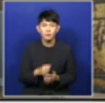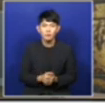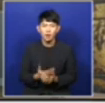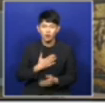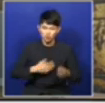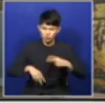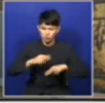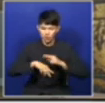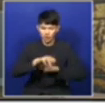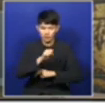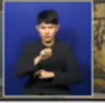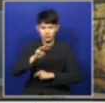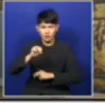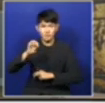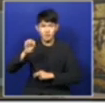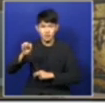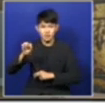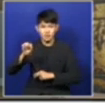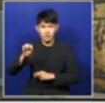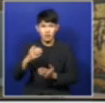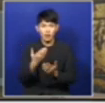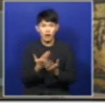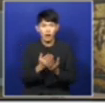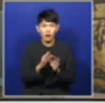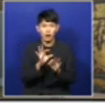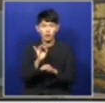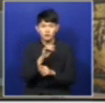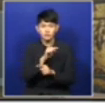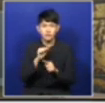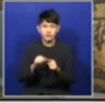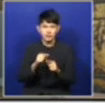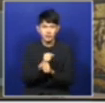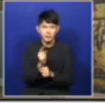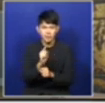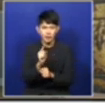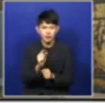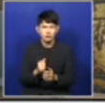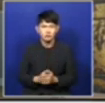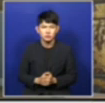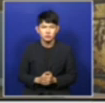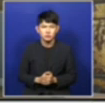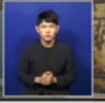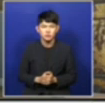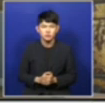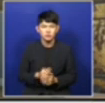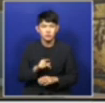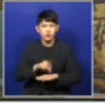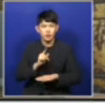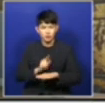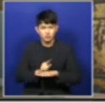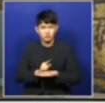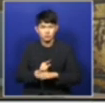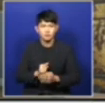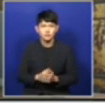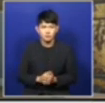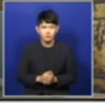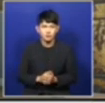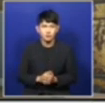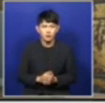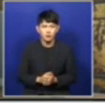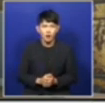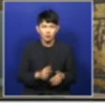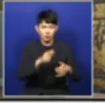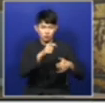แล SME ที่เหลือ 90% ที่เป็นสัดส่วน3ล้านกว่าคนนั้นอย่างไรท่านประธานครับการกำหนดคุณสมบัติ